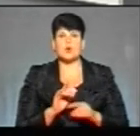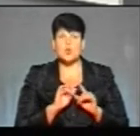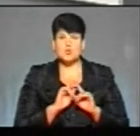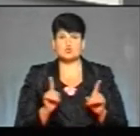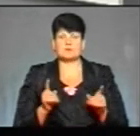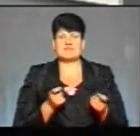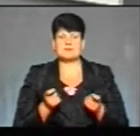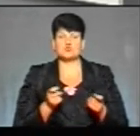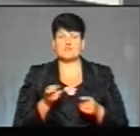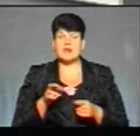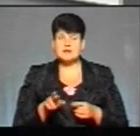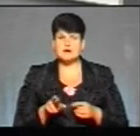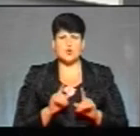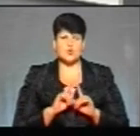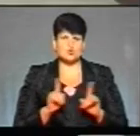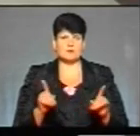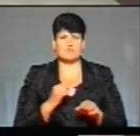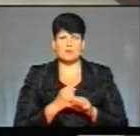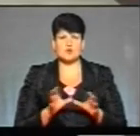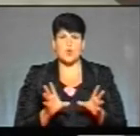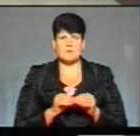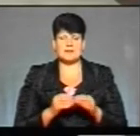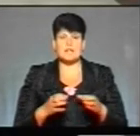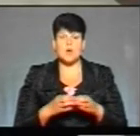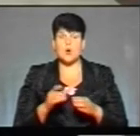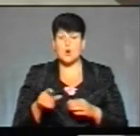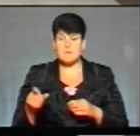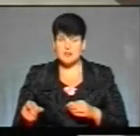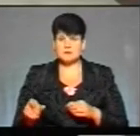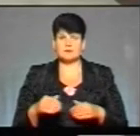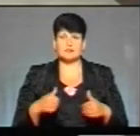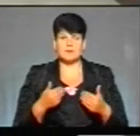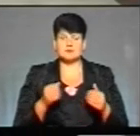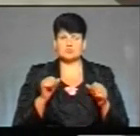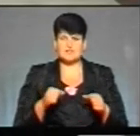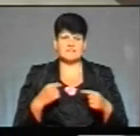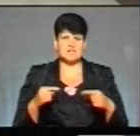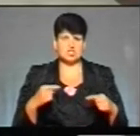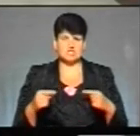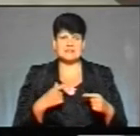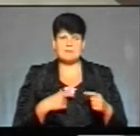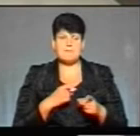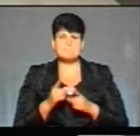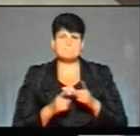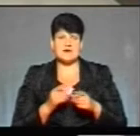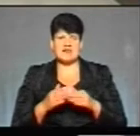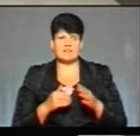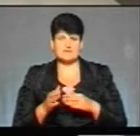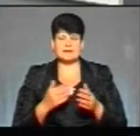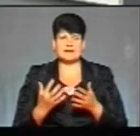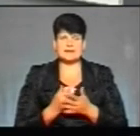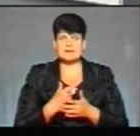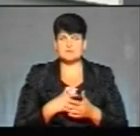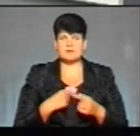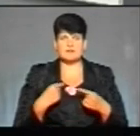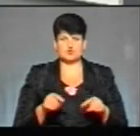в адмініструванні, так, особливо в роботі об'єднаних громад. І дасть можливість іншим десь себе перекваліфікувати, десь знайти себе в іншому, тому чи